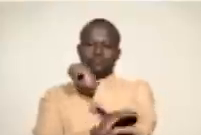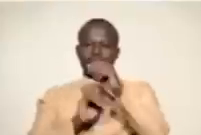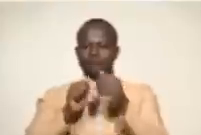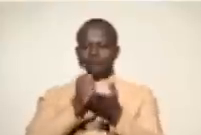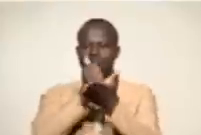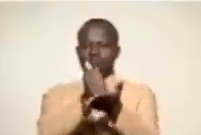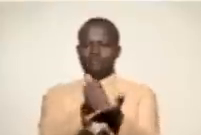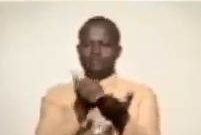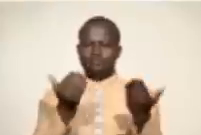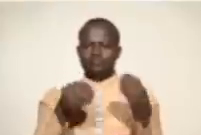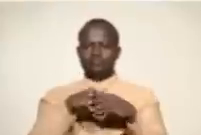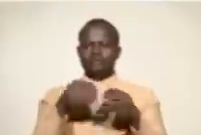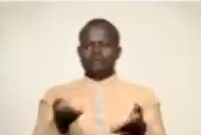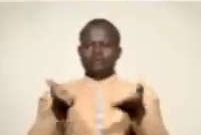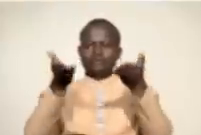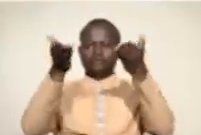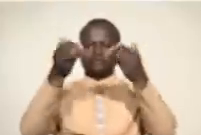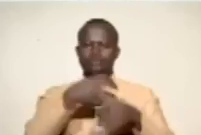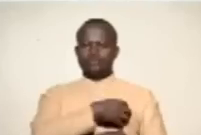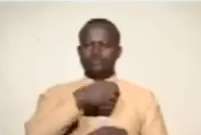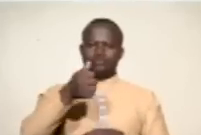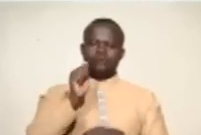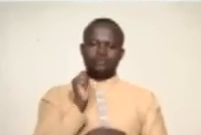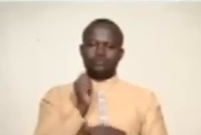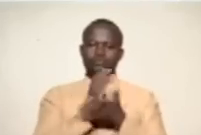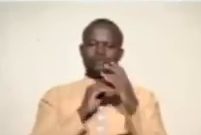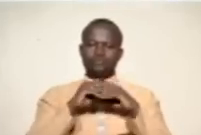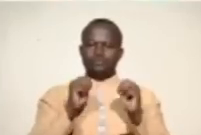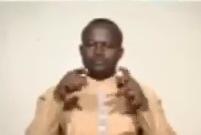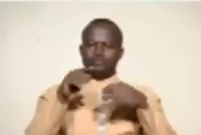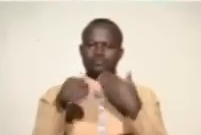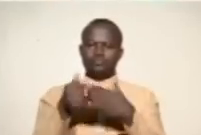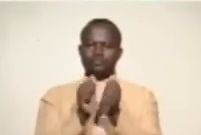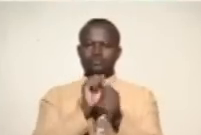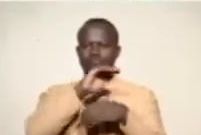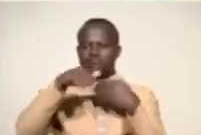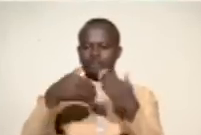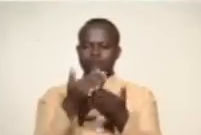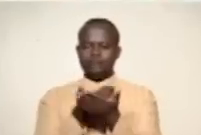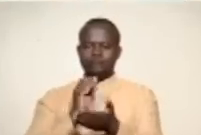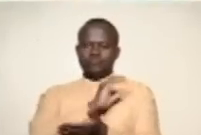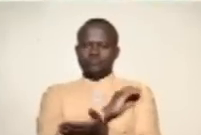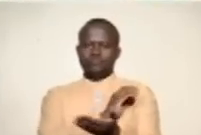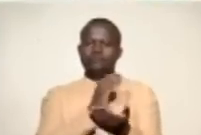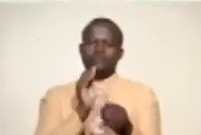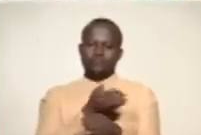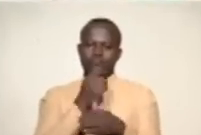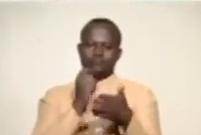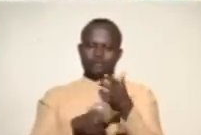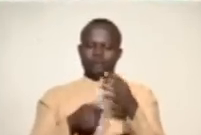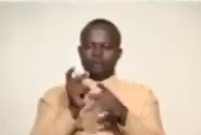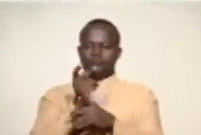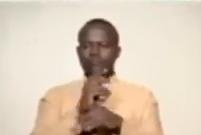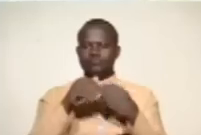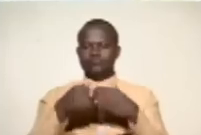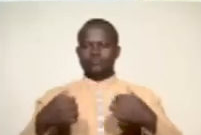gufasha mu kuzamura ubukungu bwarwo Bamwe mu badepite ndetse n'abaturage basabye komisiyo zasuzuma imishinga y'amategeko kwita